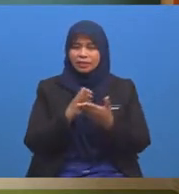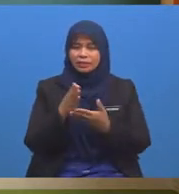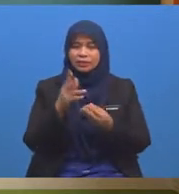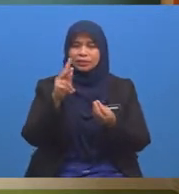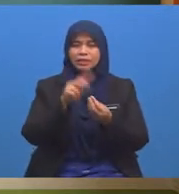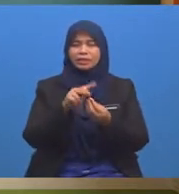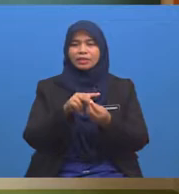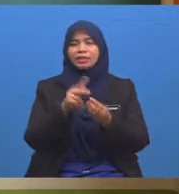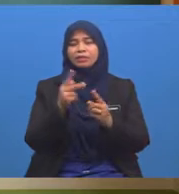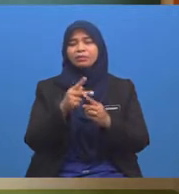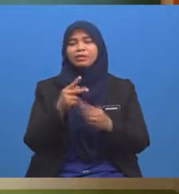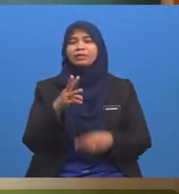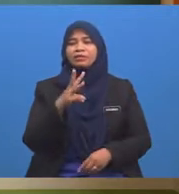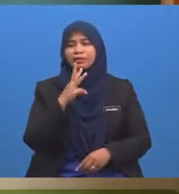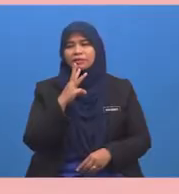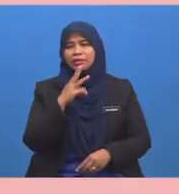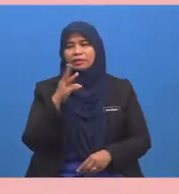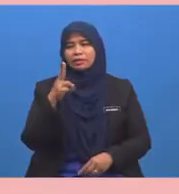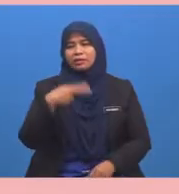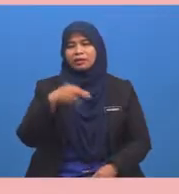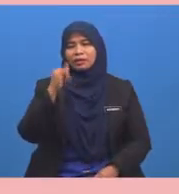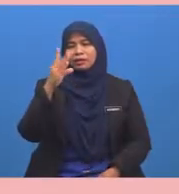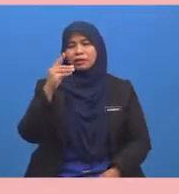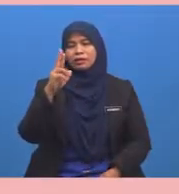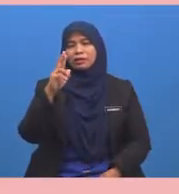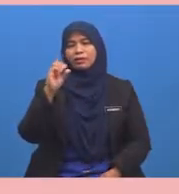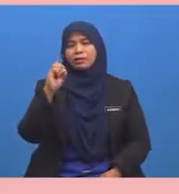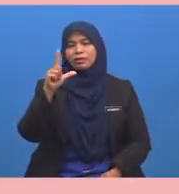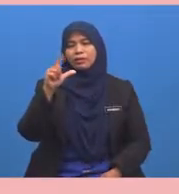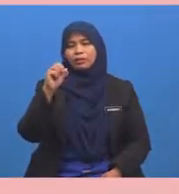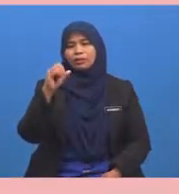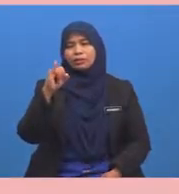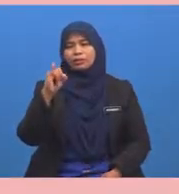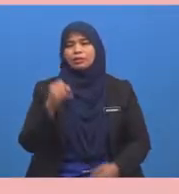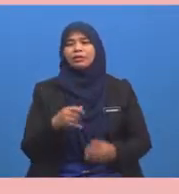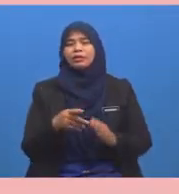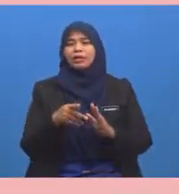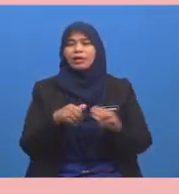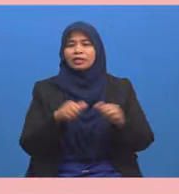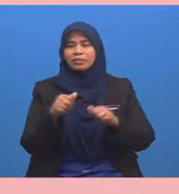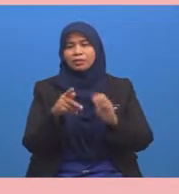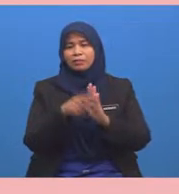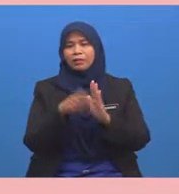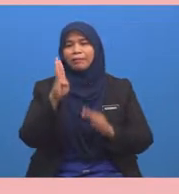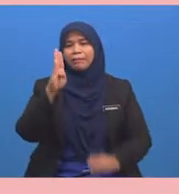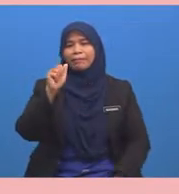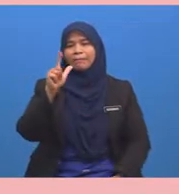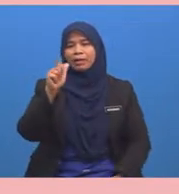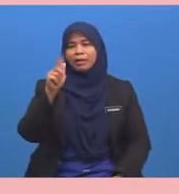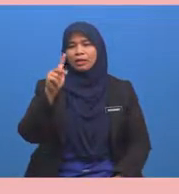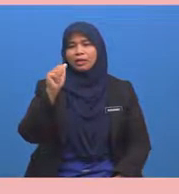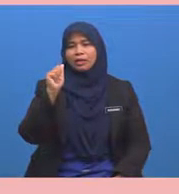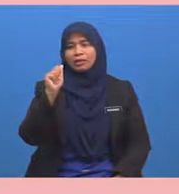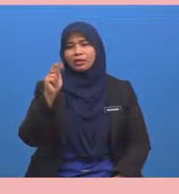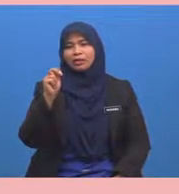pula kesan terhadap hidrologi. Seperti yang diketahui, aktiviti pembalakan banyak